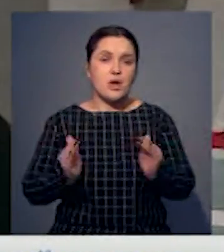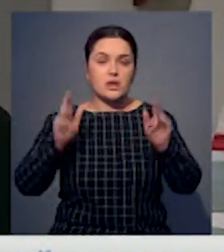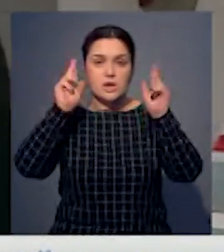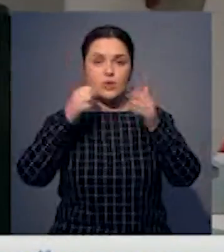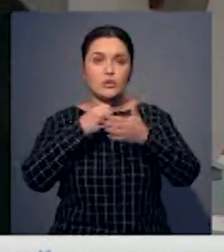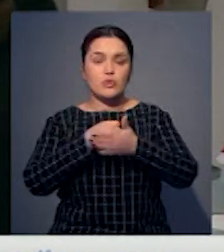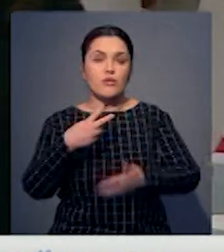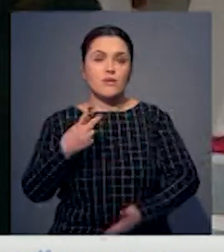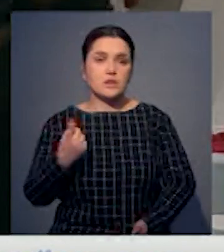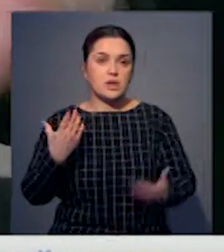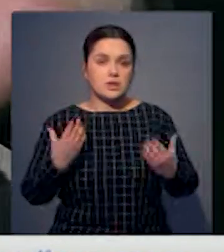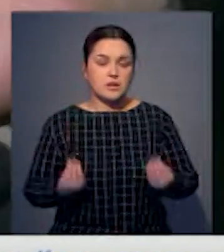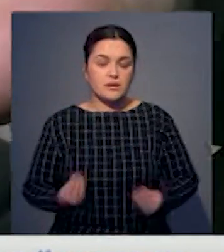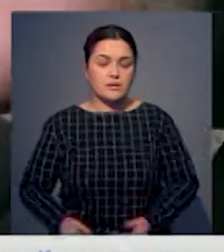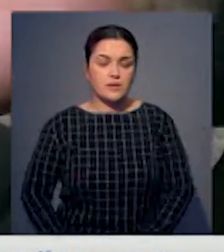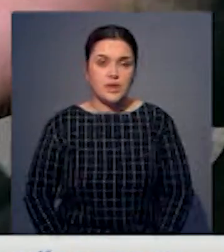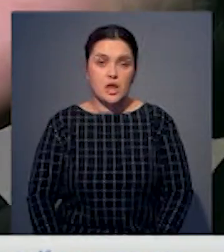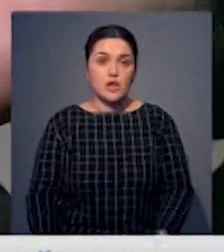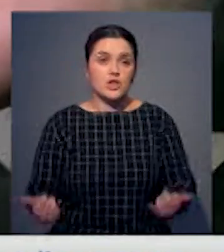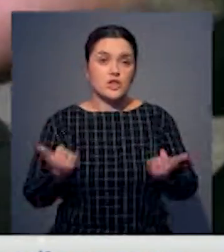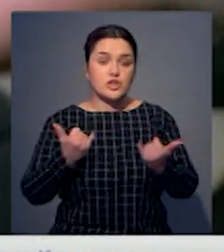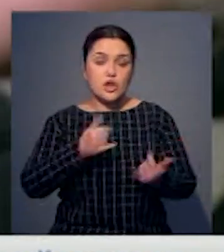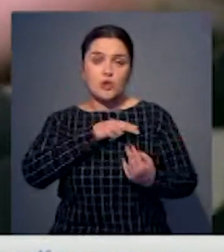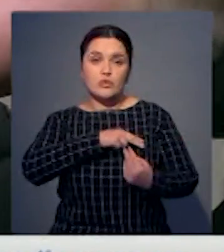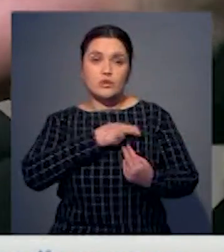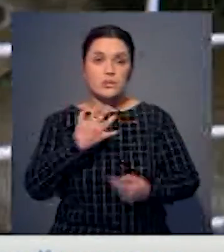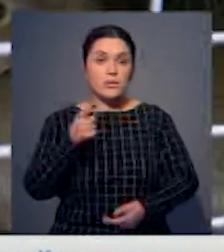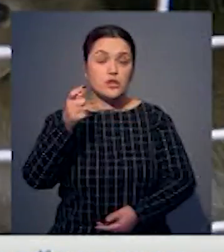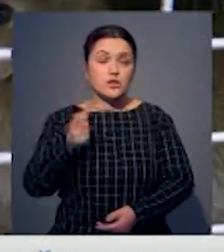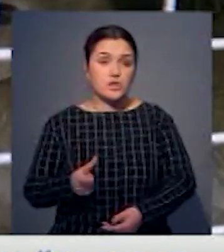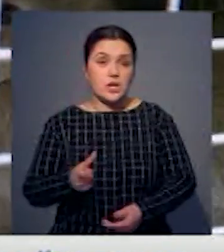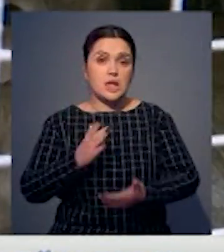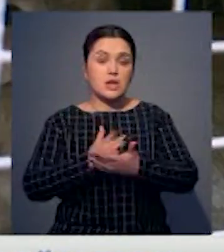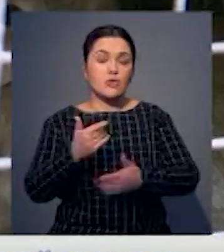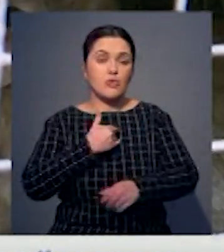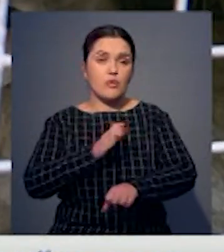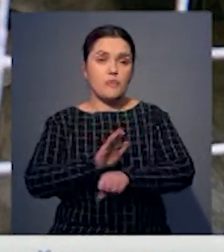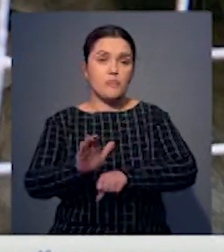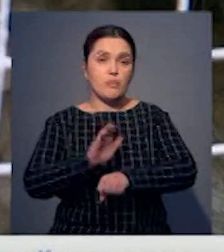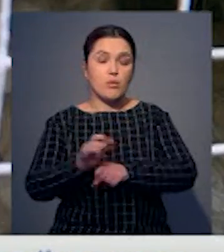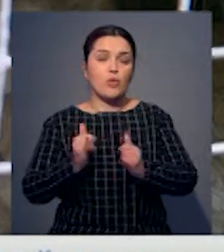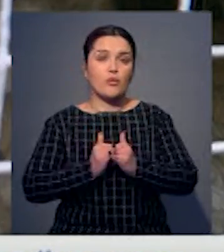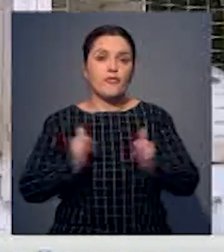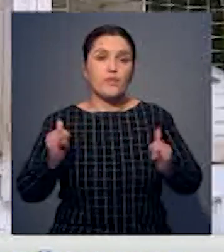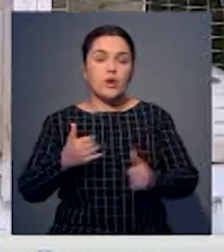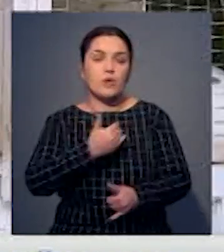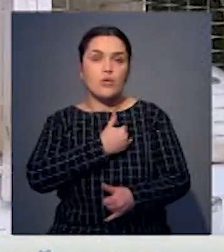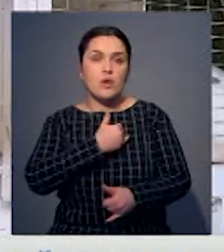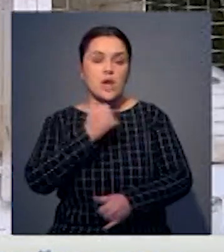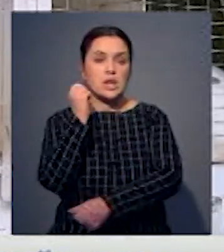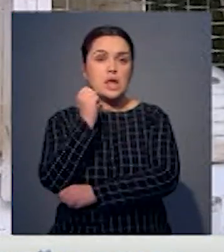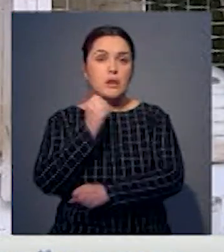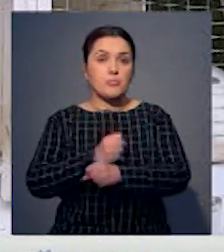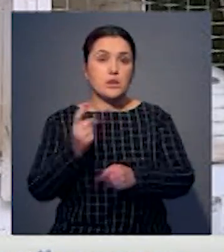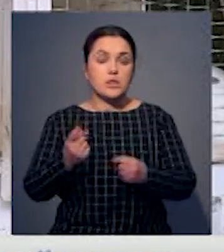до 21 дня. Сейчас на ферме трудится 5 человек. После выхода на проектную мощность штат увеличится вдвое. Ферме